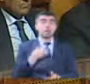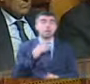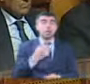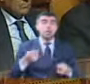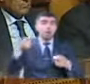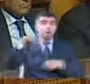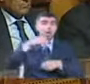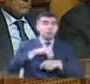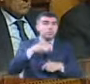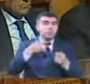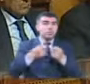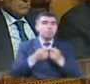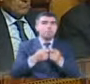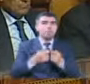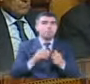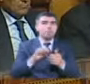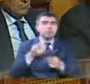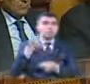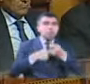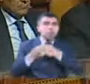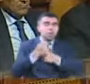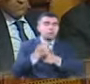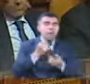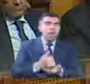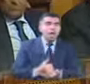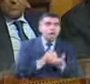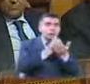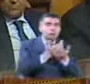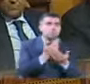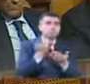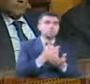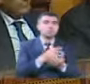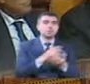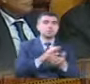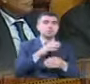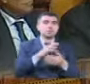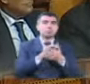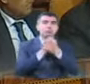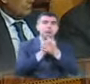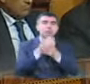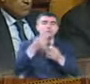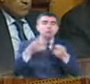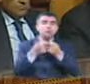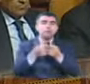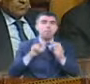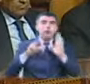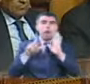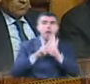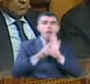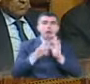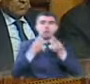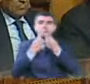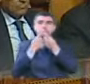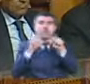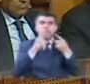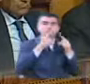تخصنا قانون إطار الاقتصاد الاجتماعي وقانون ديال التجاره المنصفه والقانون ديال التعاونيات اللي خصو المراسم التطبيقيه